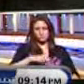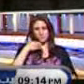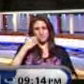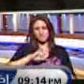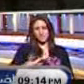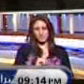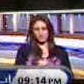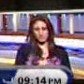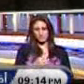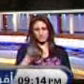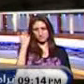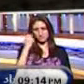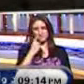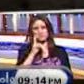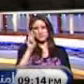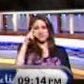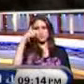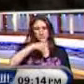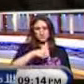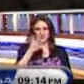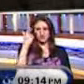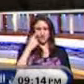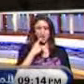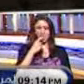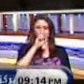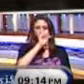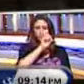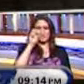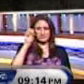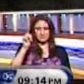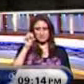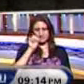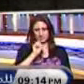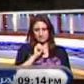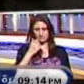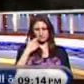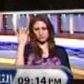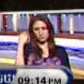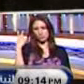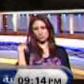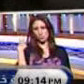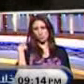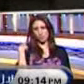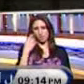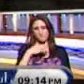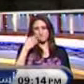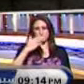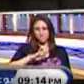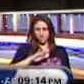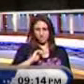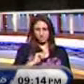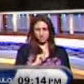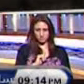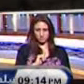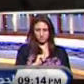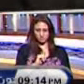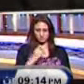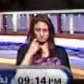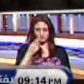767 طبعا احنا فاكرين الواقعة دي في اكتوبر عام 1999، وكان من الضباط من اسلحة مختلفة على الطيارة، وقد فوض